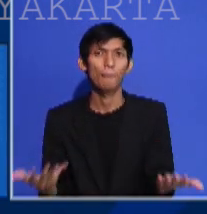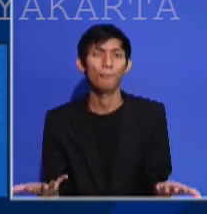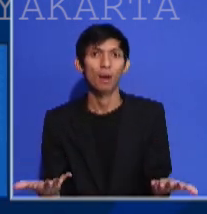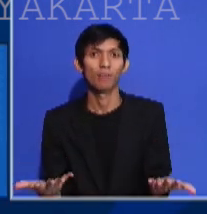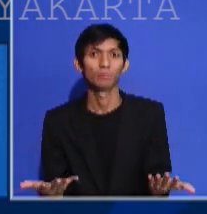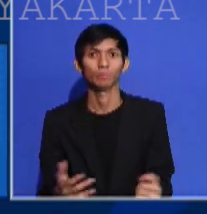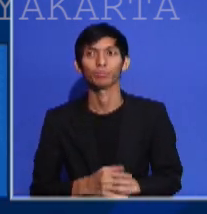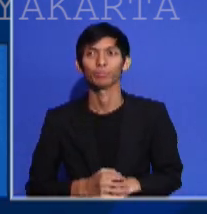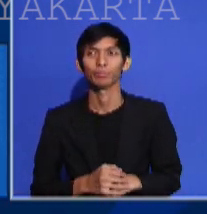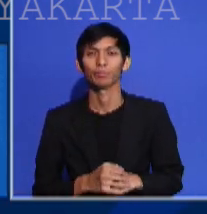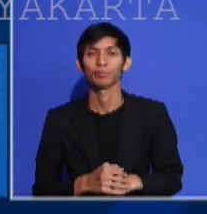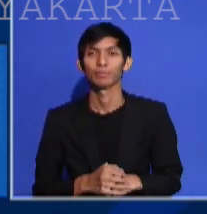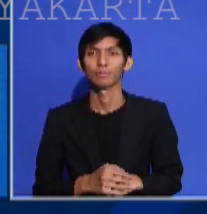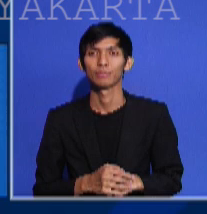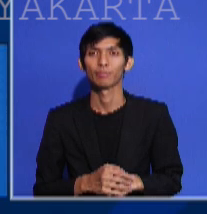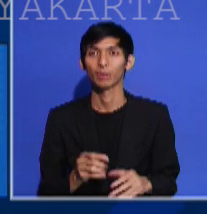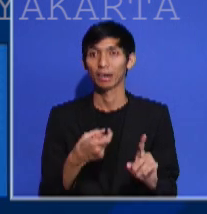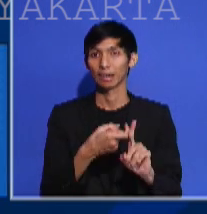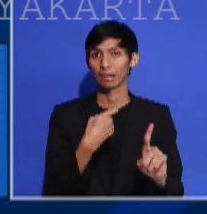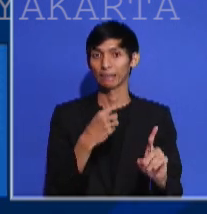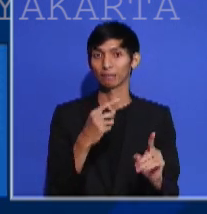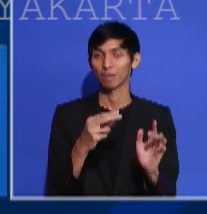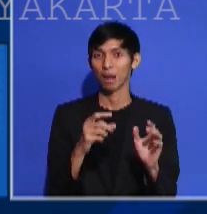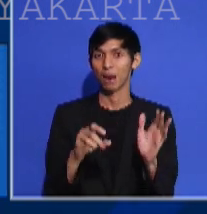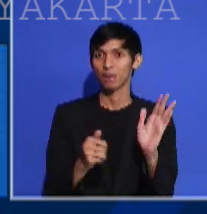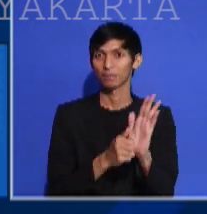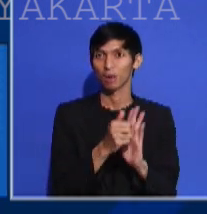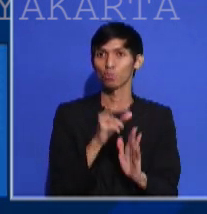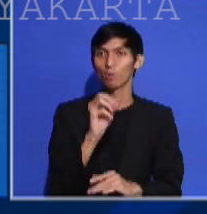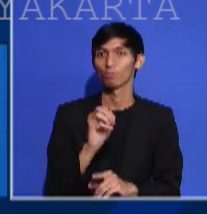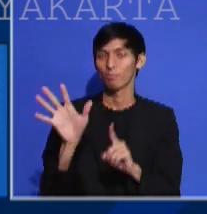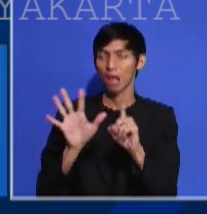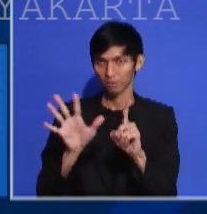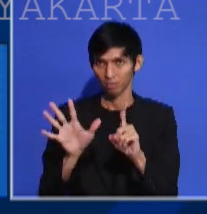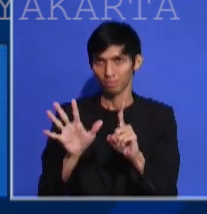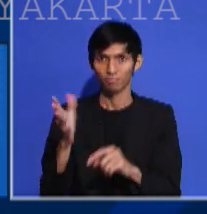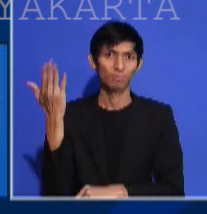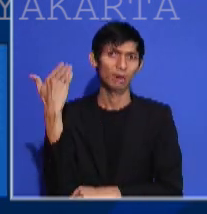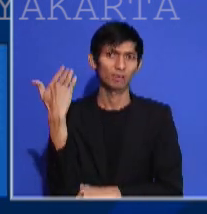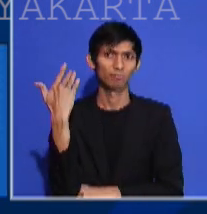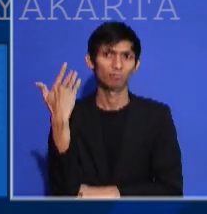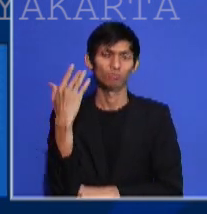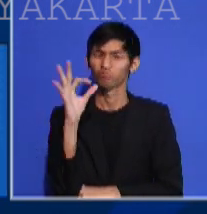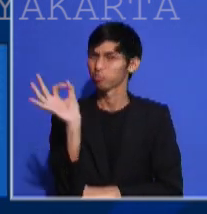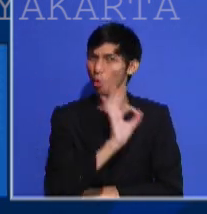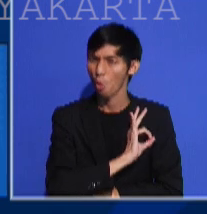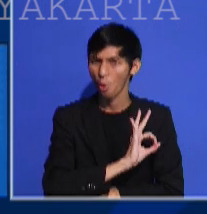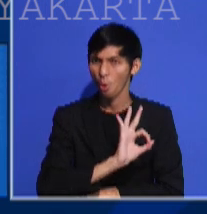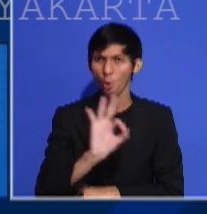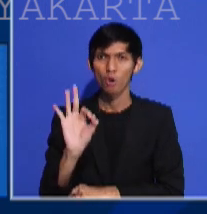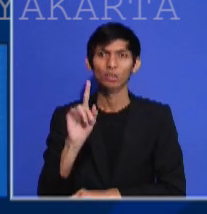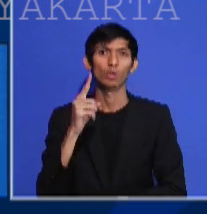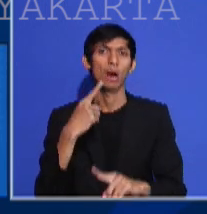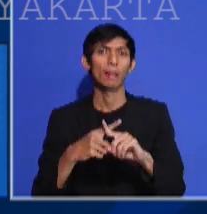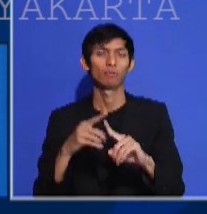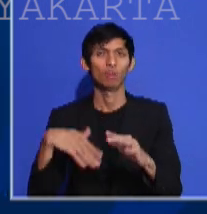eh dari event pertama saya di tahun 2015 itu saya sempat vakum kurang lebih 1 tahun setengah dan saya